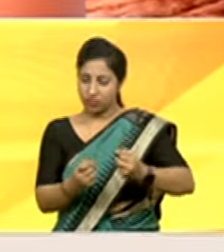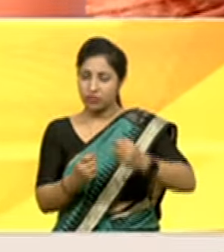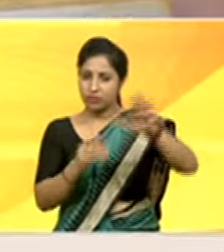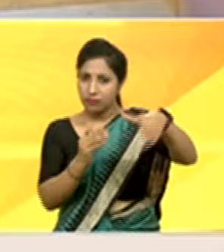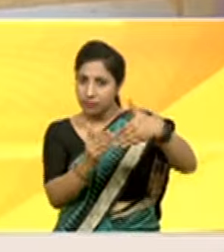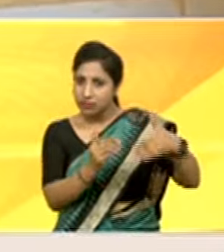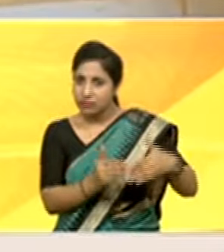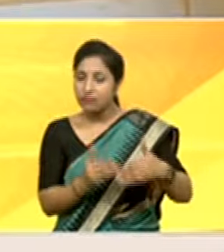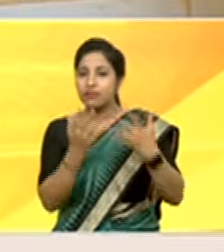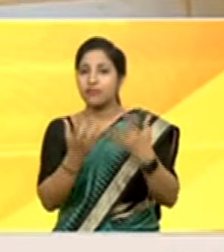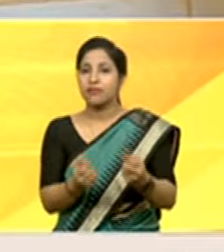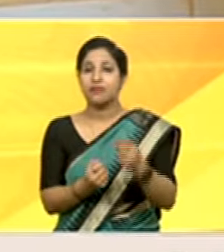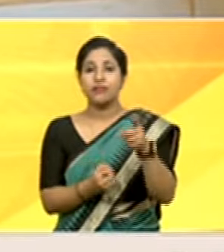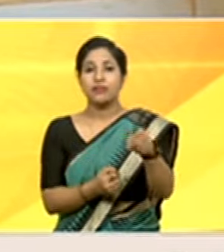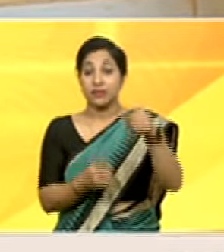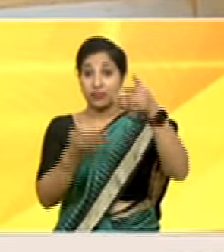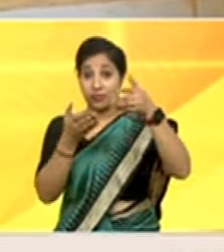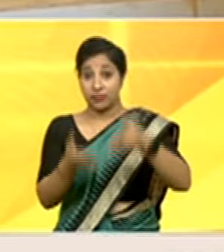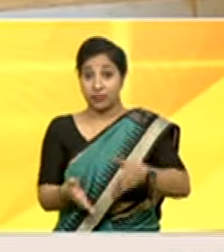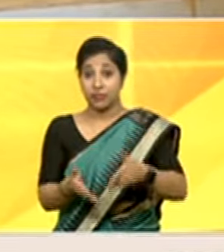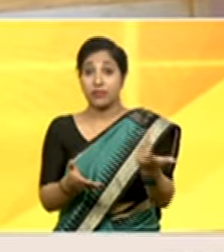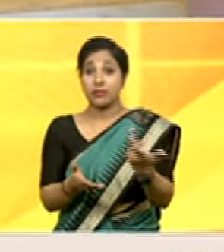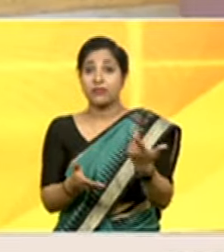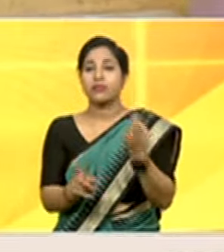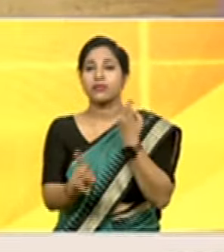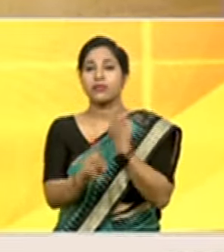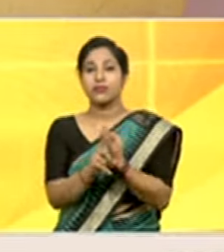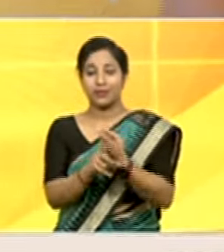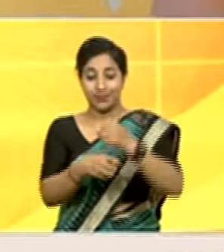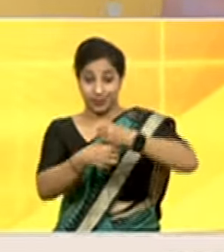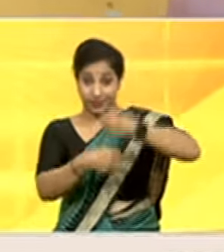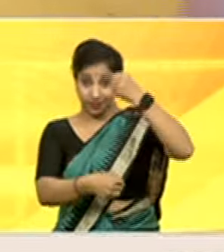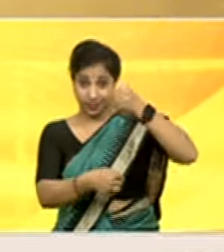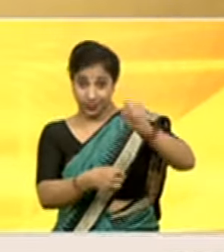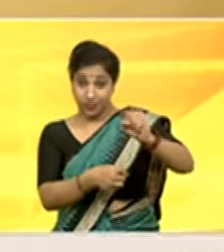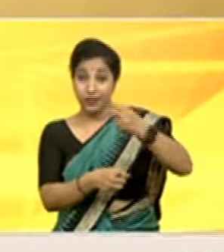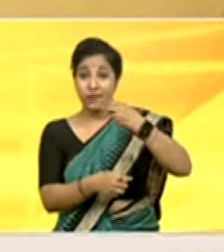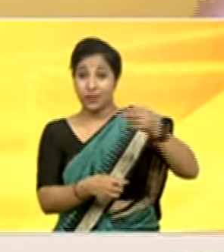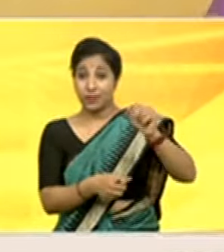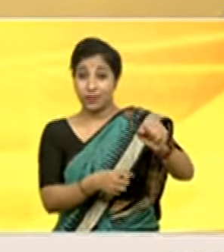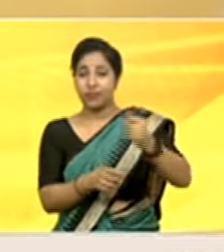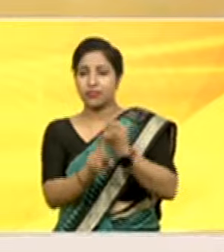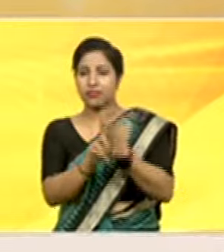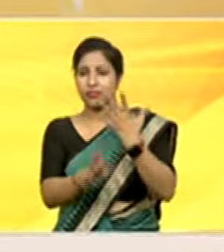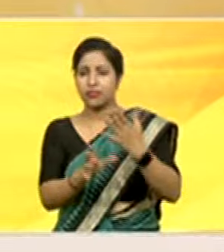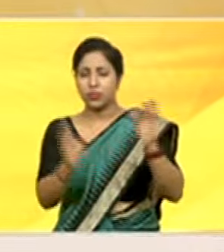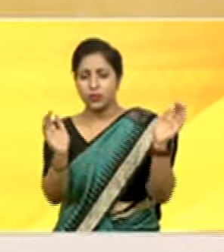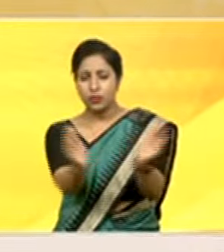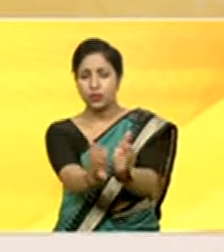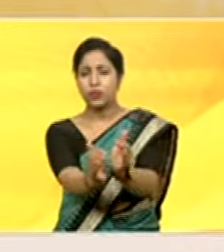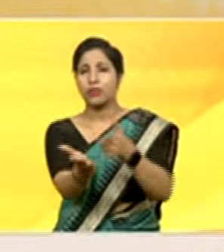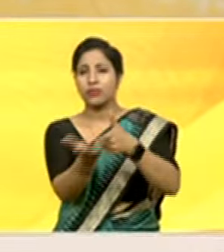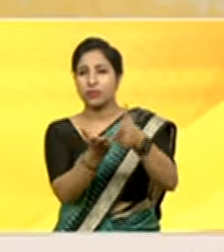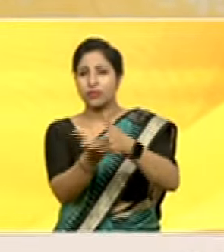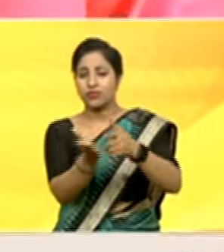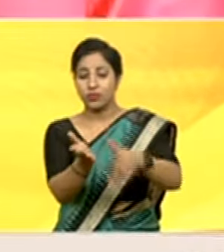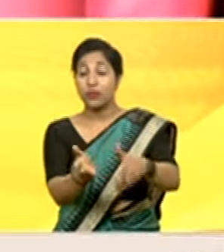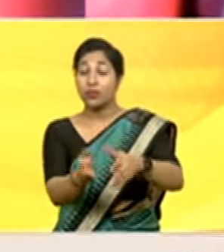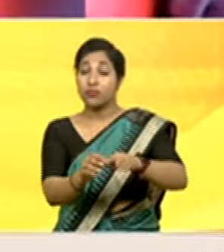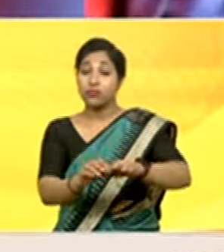रहे हैं आज कार्थुम भी छाते केरला के छोटे से गाउं से लेकर